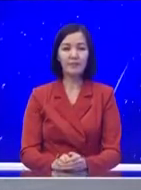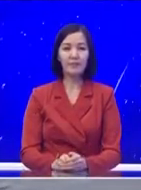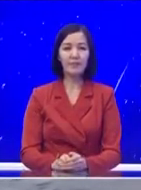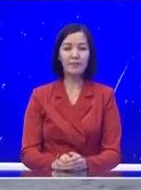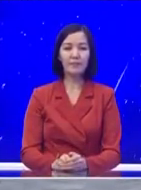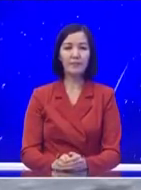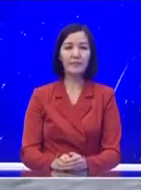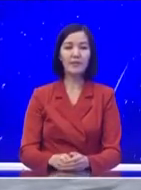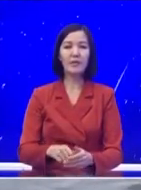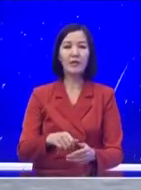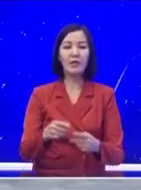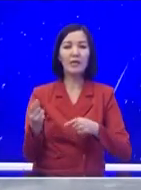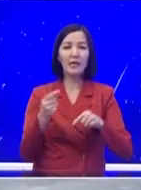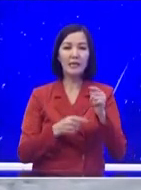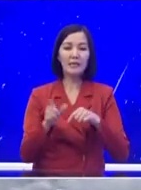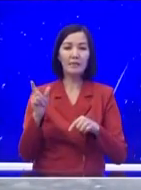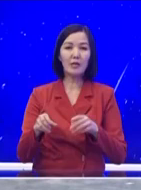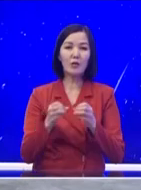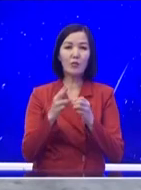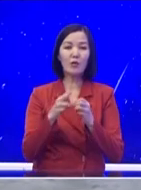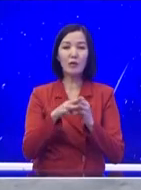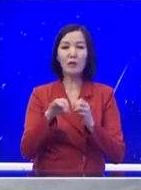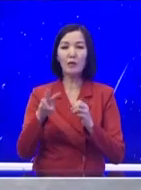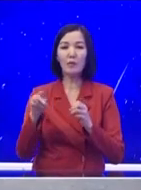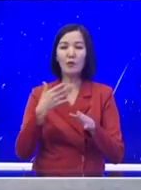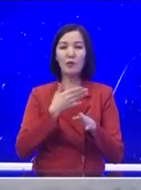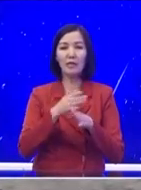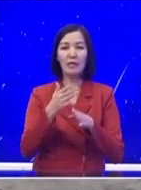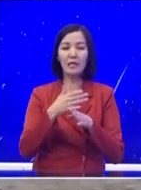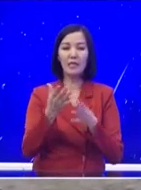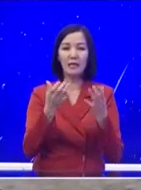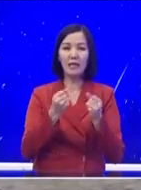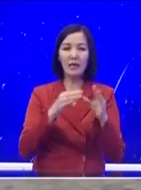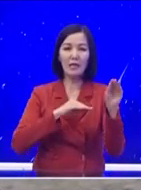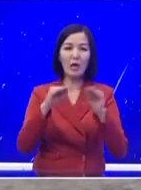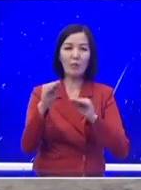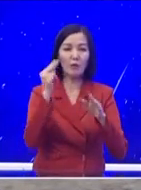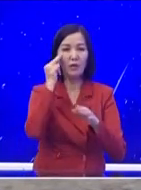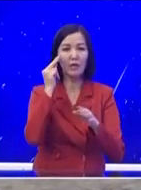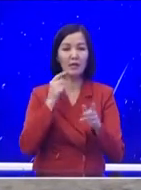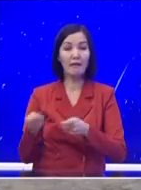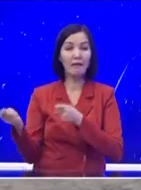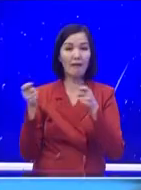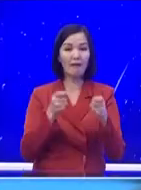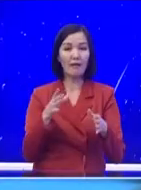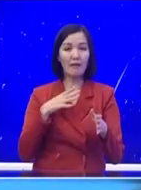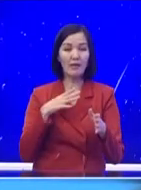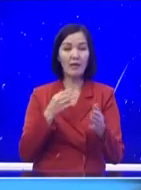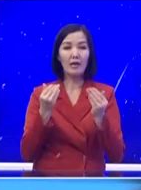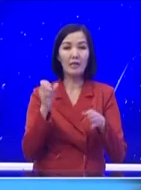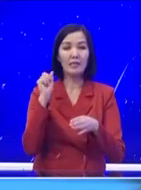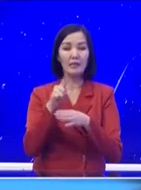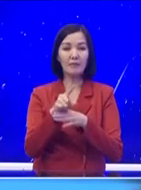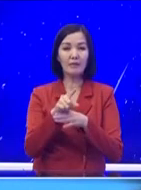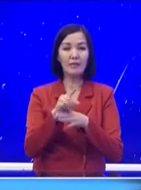Профиас жеке кәсіпкері 12 миллион теңге жеңілдетілген кредит алған, керек құрал аппараттарын Қытай елінен жеткізіпті. Бүгінде тапсырыс